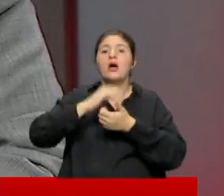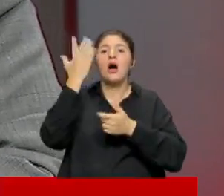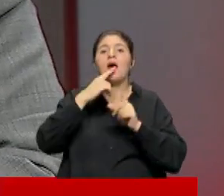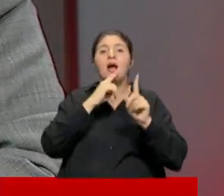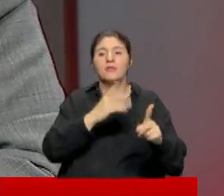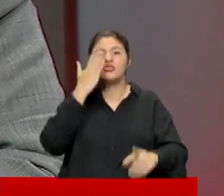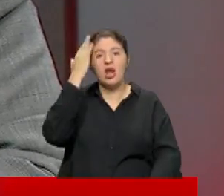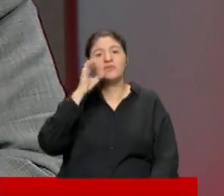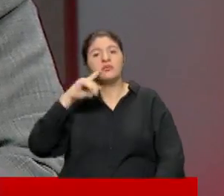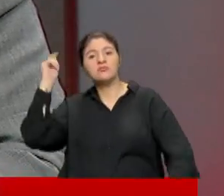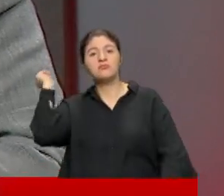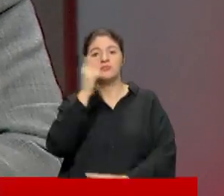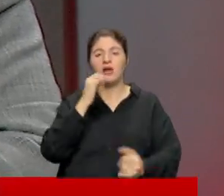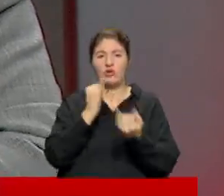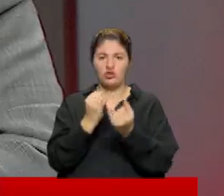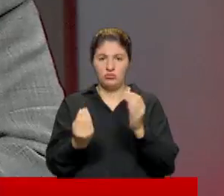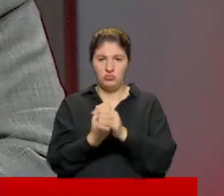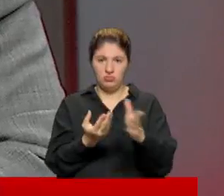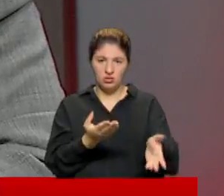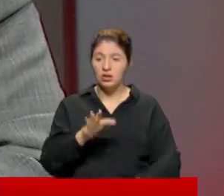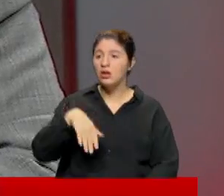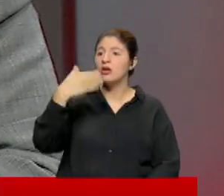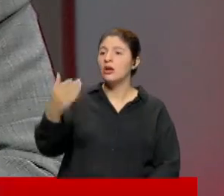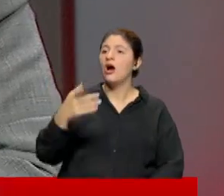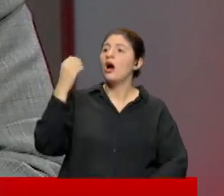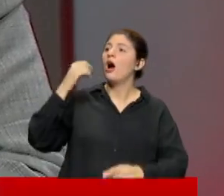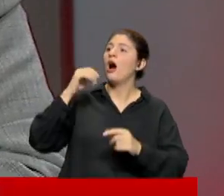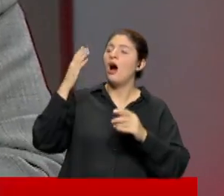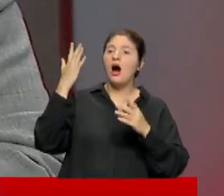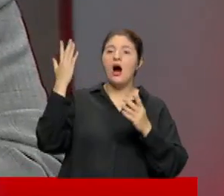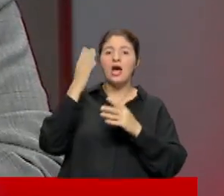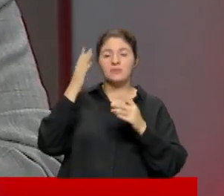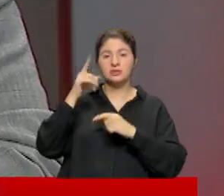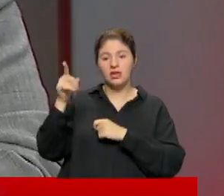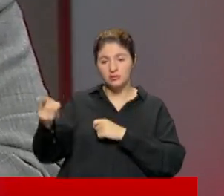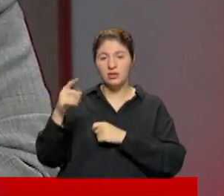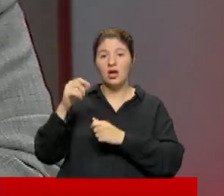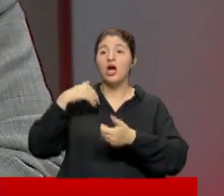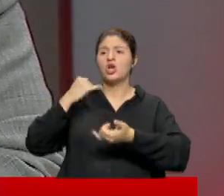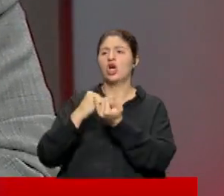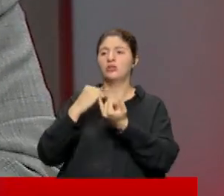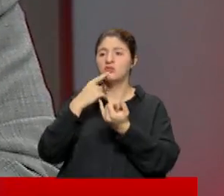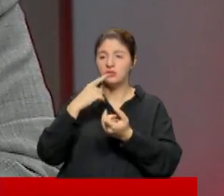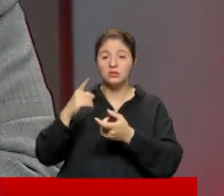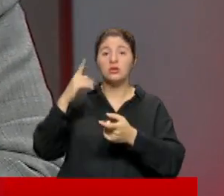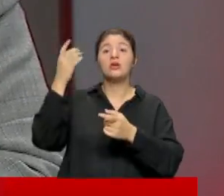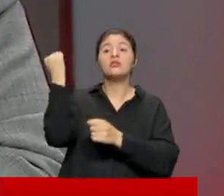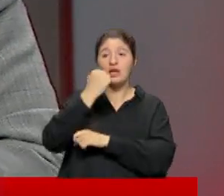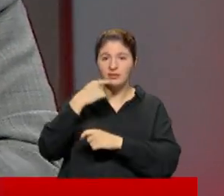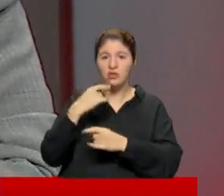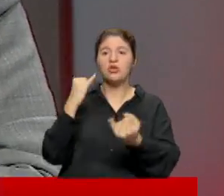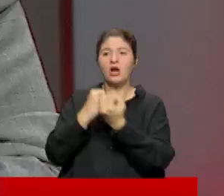emirliklerine şerefsiz dedi kardeş ilan etti Suudi Arabistan'a katil dedi kardeş ilan etti İsrail Mısır katil dedi kardeş ilan